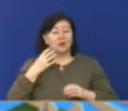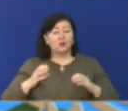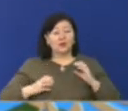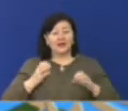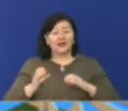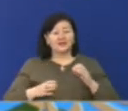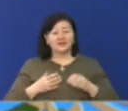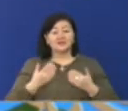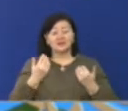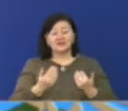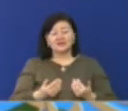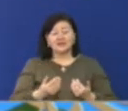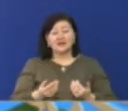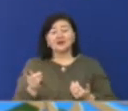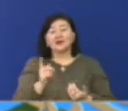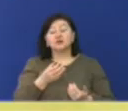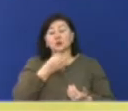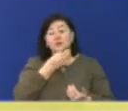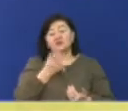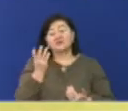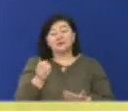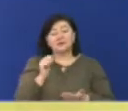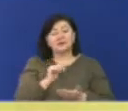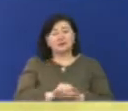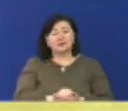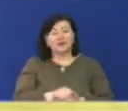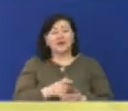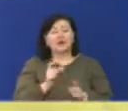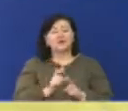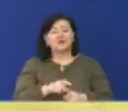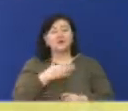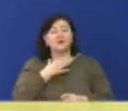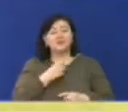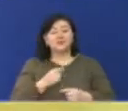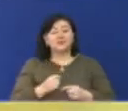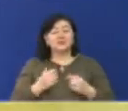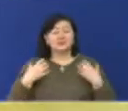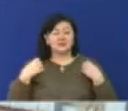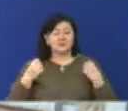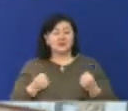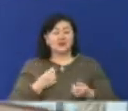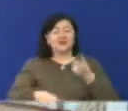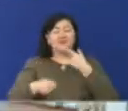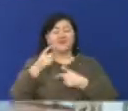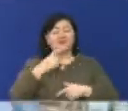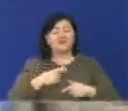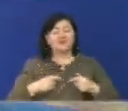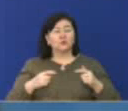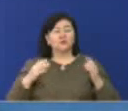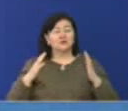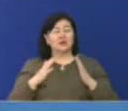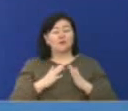нравится, тем видом спорта они и занимаются. К слову, семейские спортсмены с началом текущего года уже вернулись домой с крупных